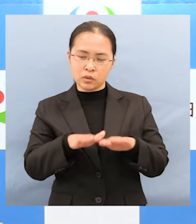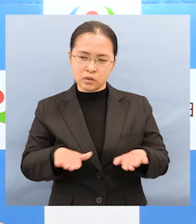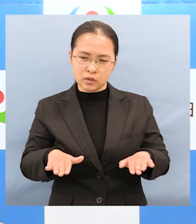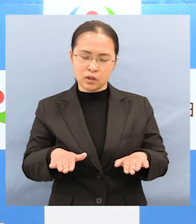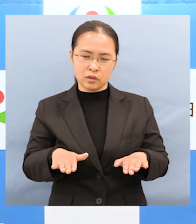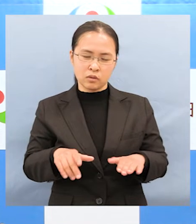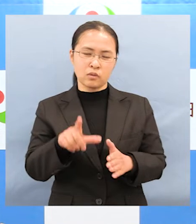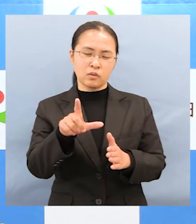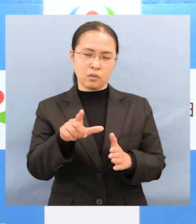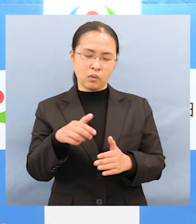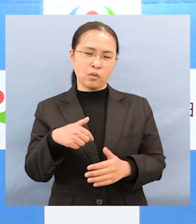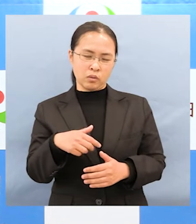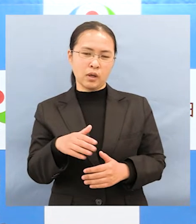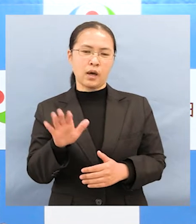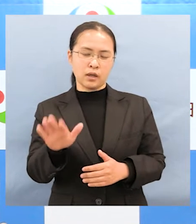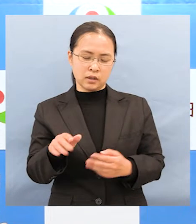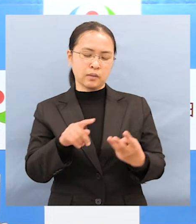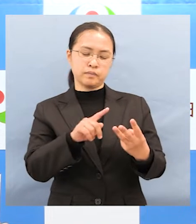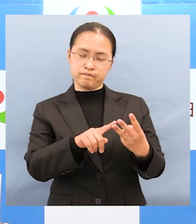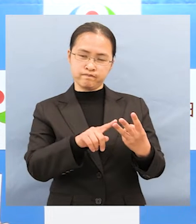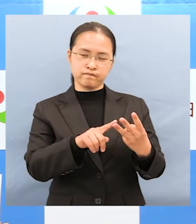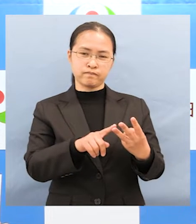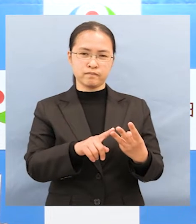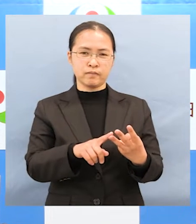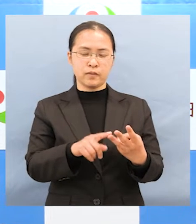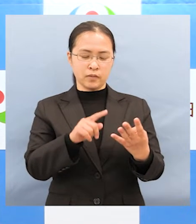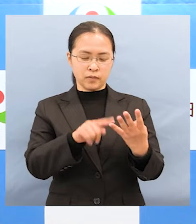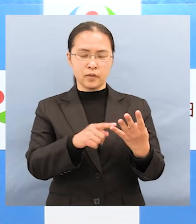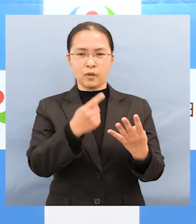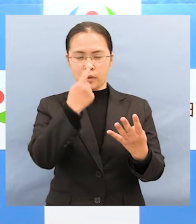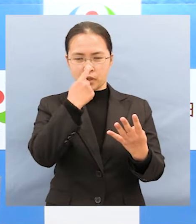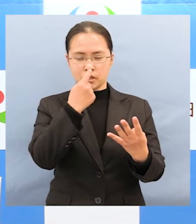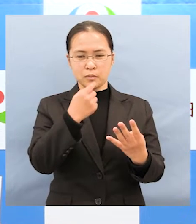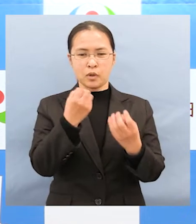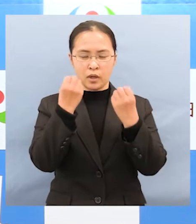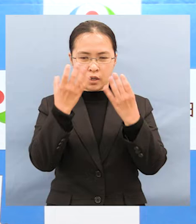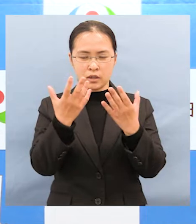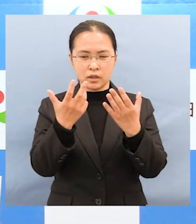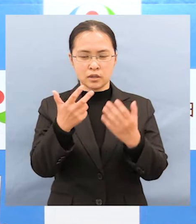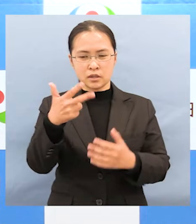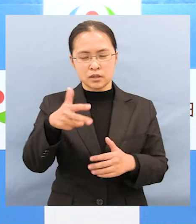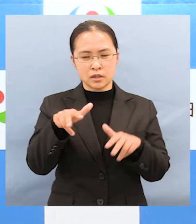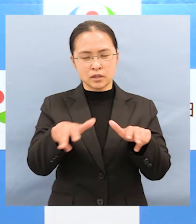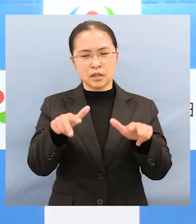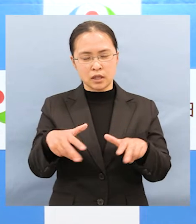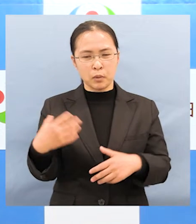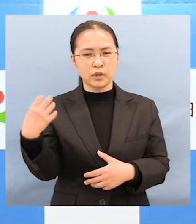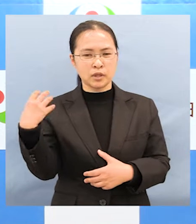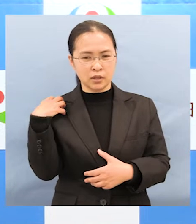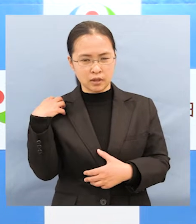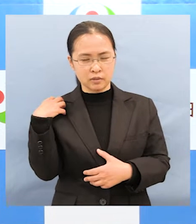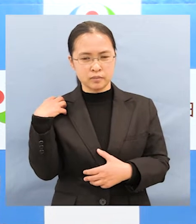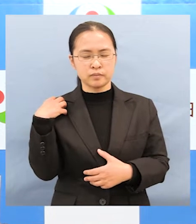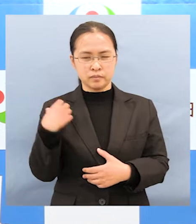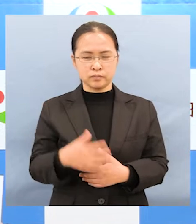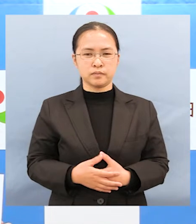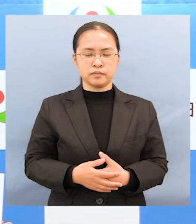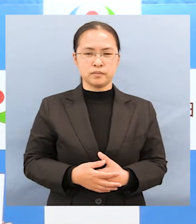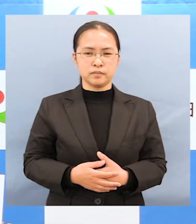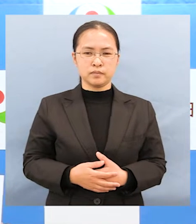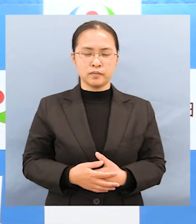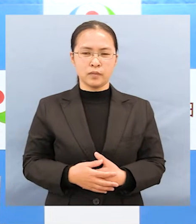って、それもありました。あと私自身が新しい姿勢を担わせていただくことになりました